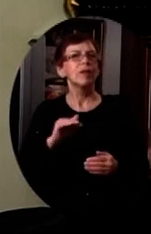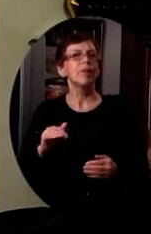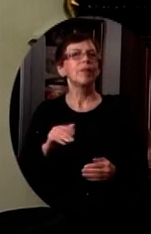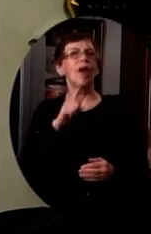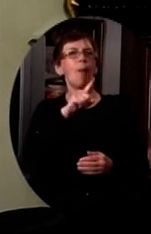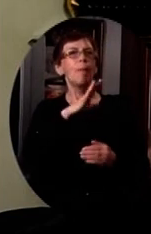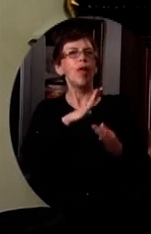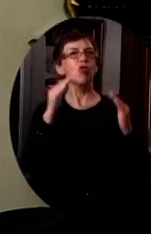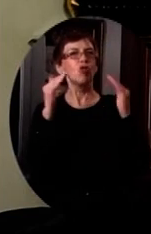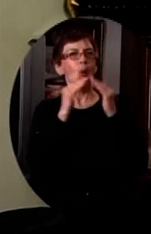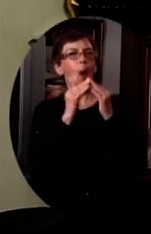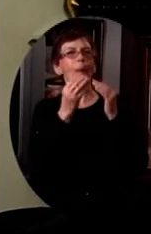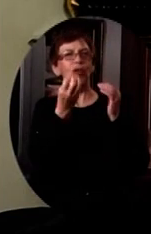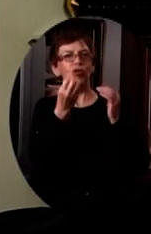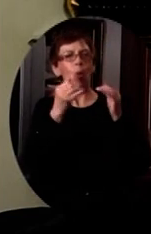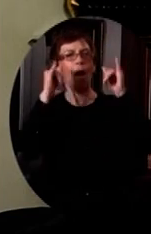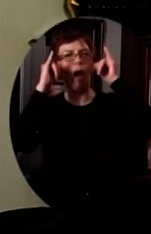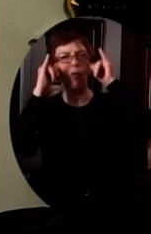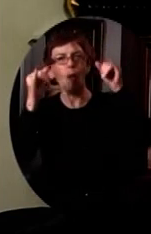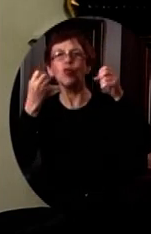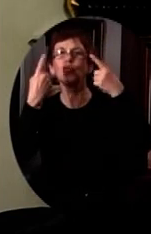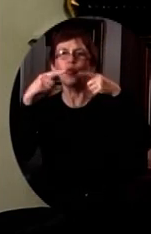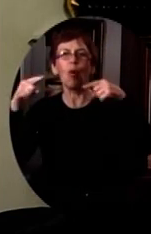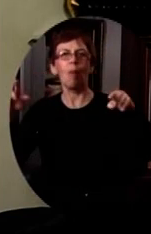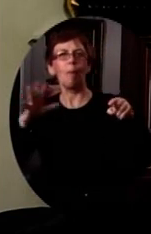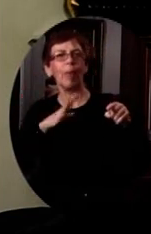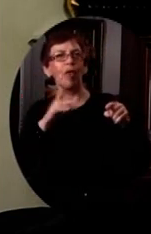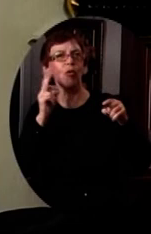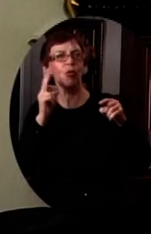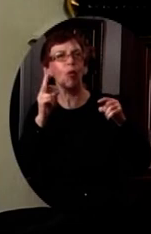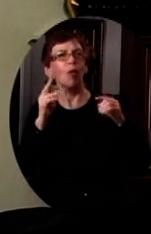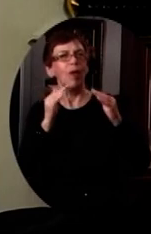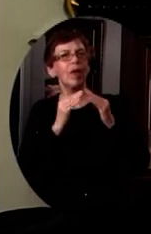היו בבית עוד חיות חוץ מהפרה?